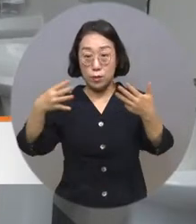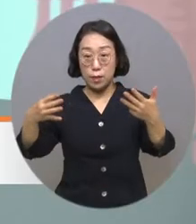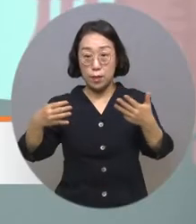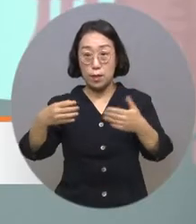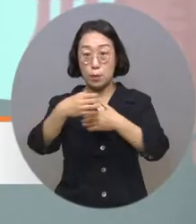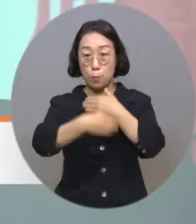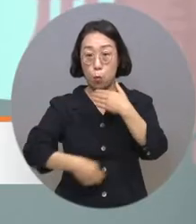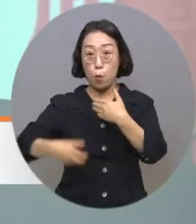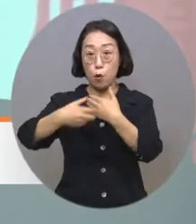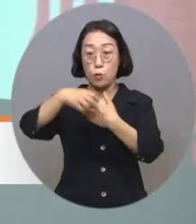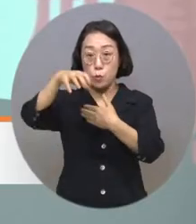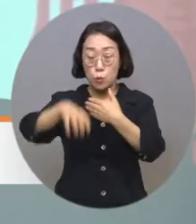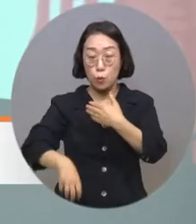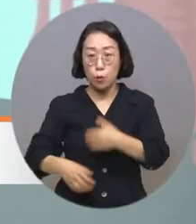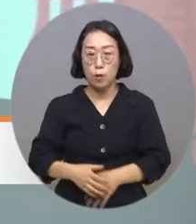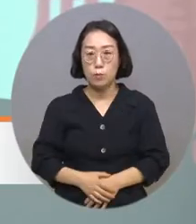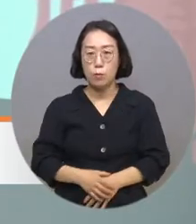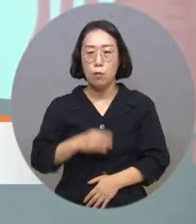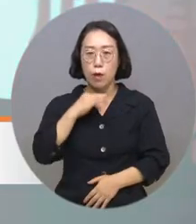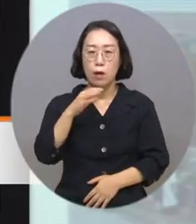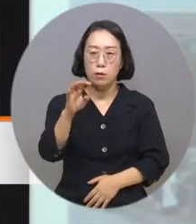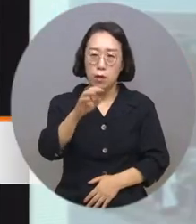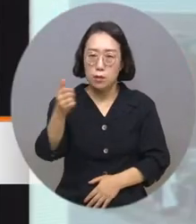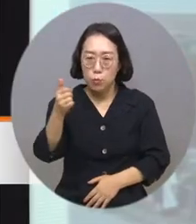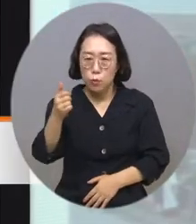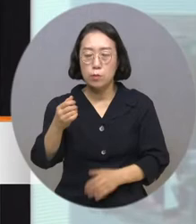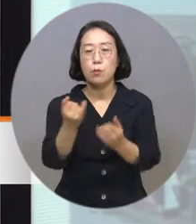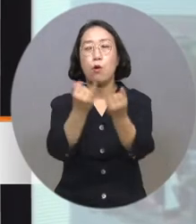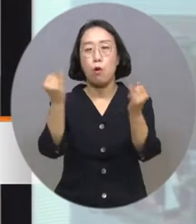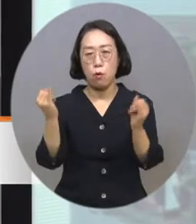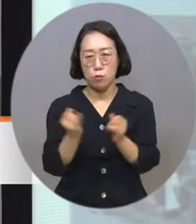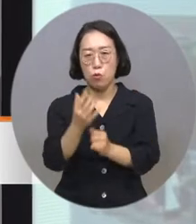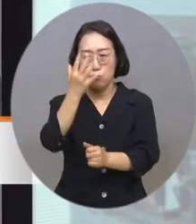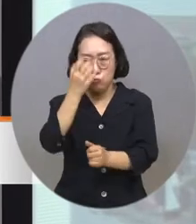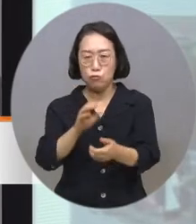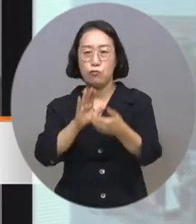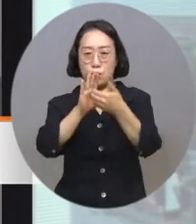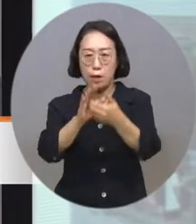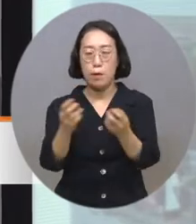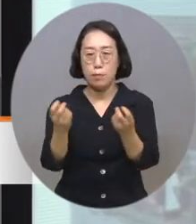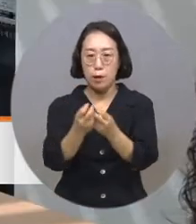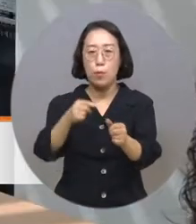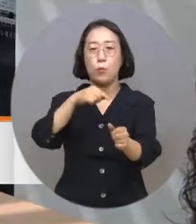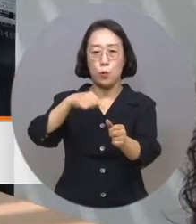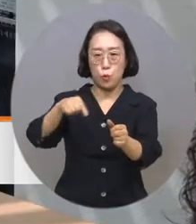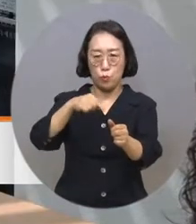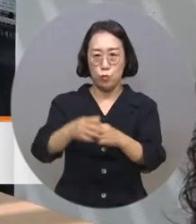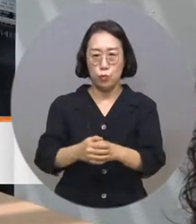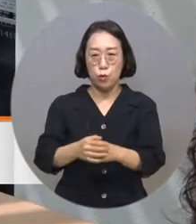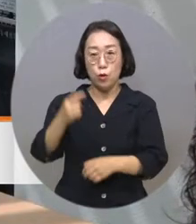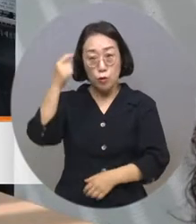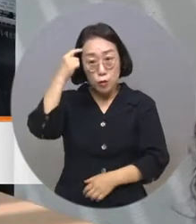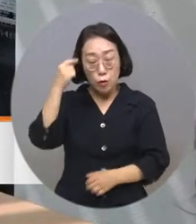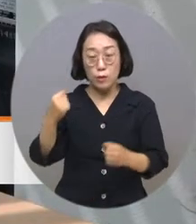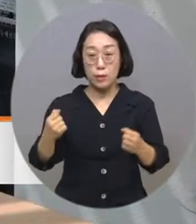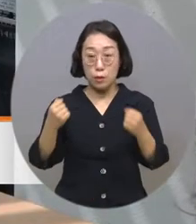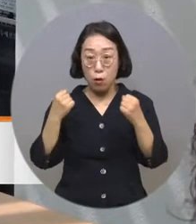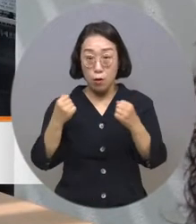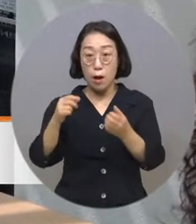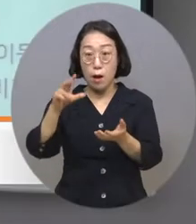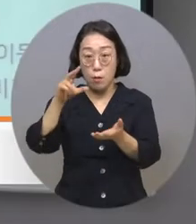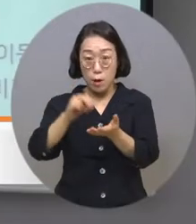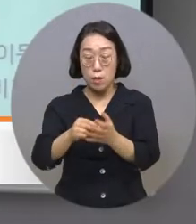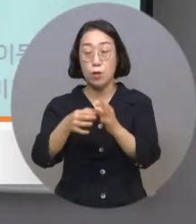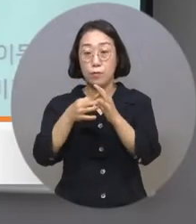보건소에서 갱년기 여성 우울증 예방 교육이 열렸습니다. 여섯 번째로 진행된 교육은 정신건강복지센터에서